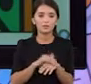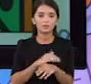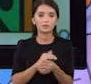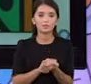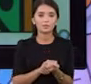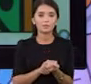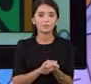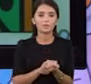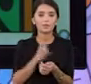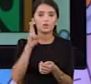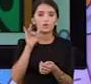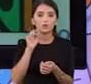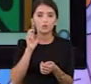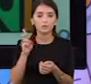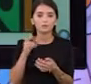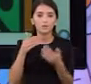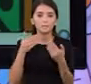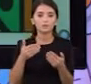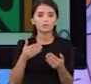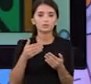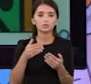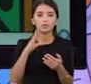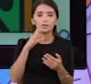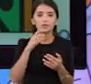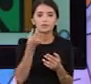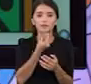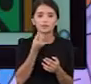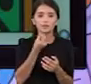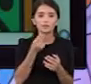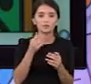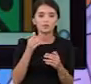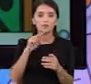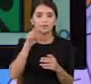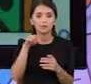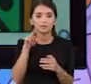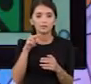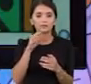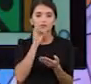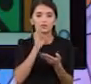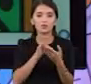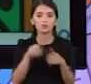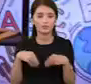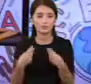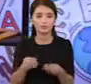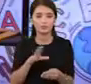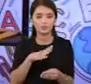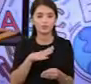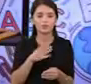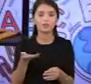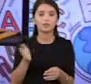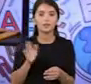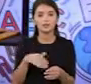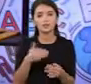Barakalla. Demak, kubning mana shu yetmayotgan qismi D javobda berilgan ekan.